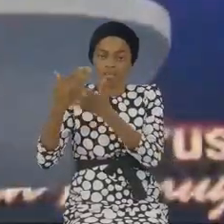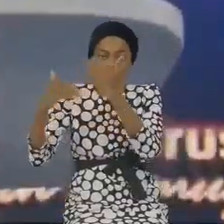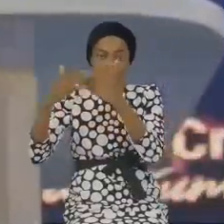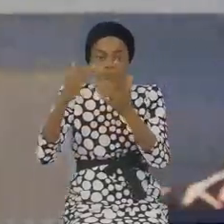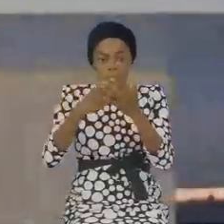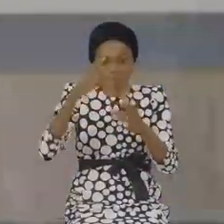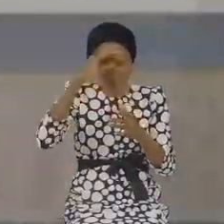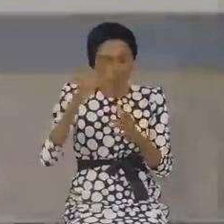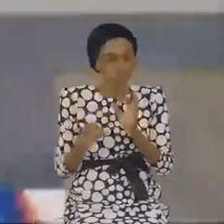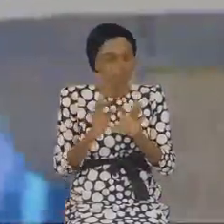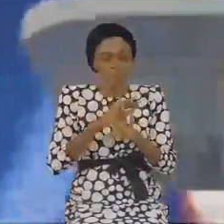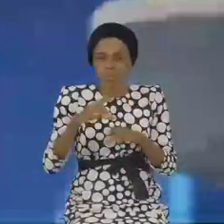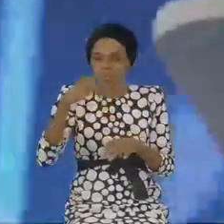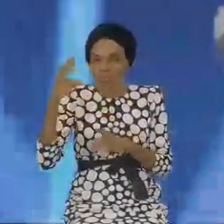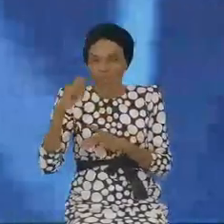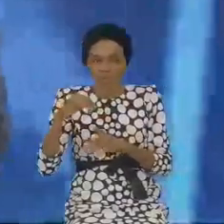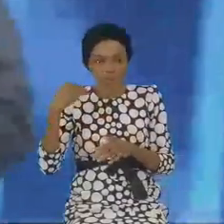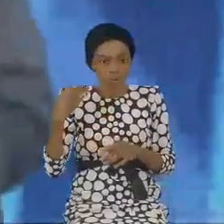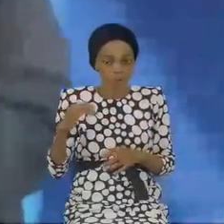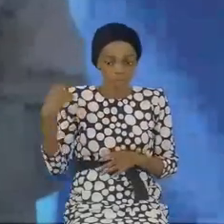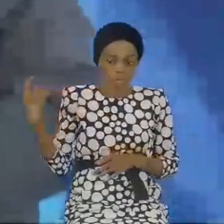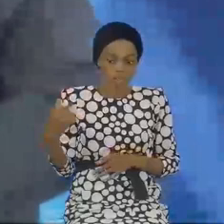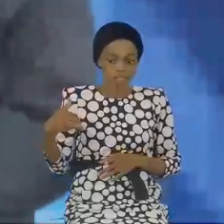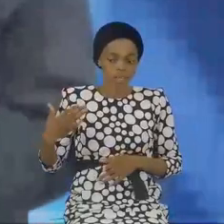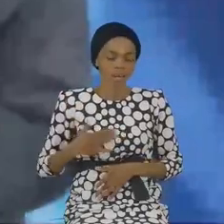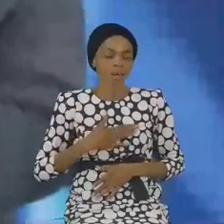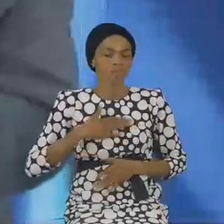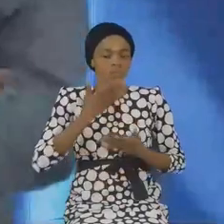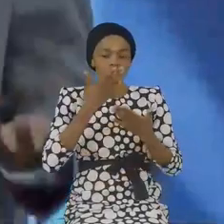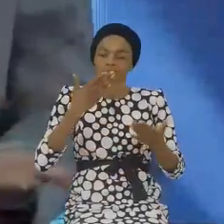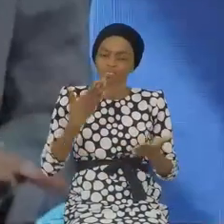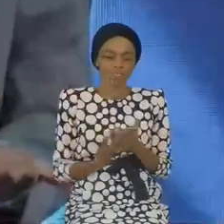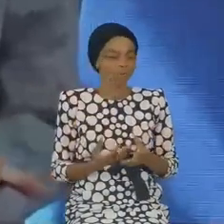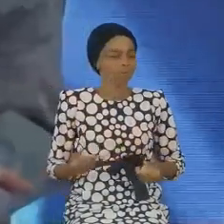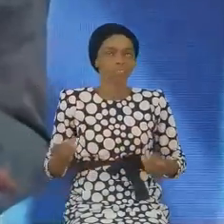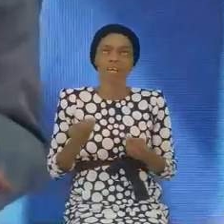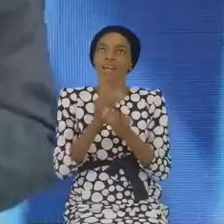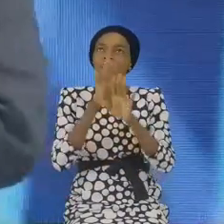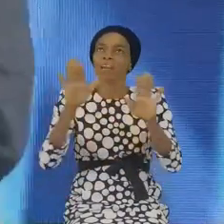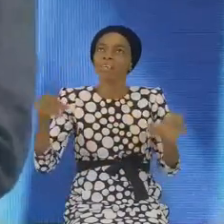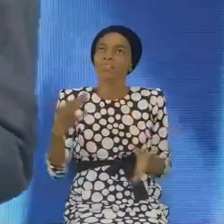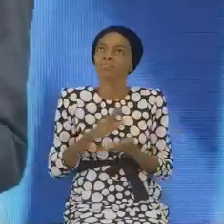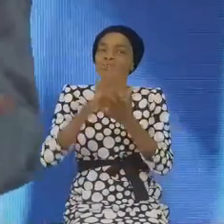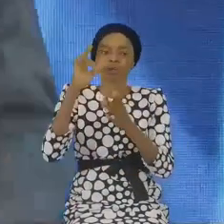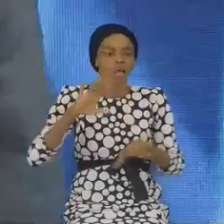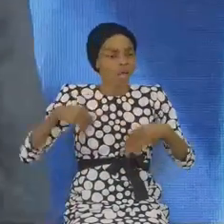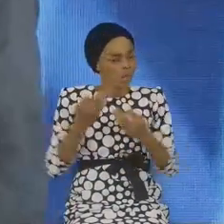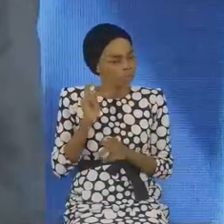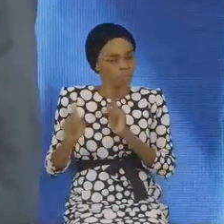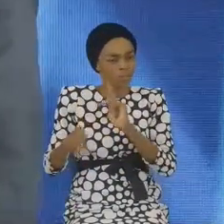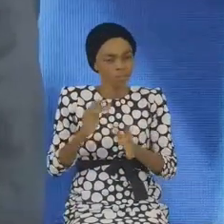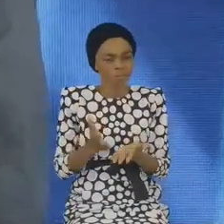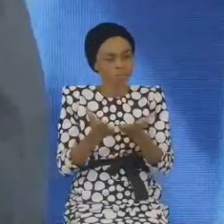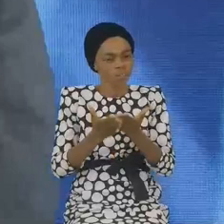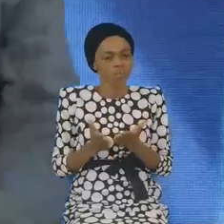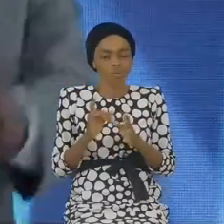pas de ce pays de délices éternel de gloire, comment vont-ils le désirer? Sans le désir,